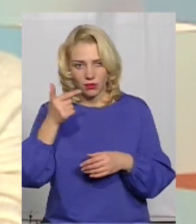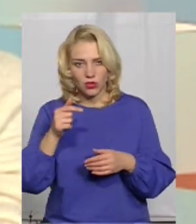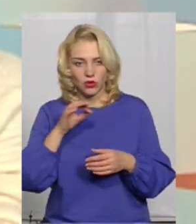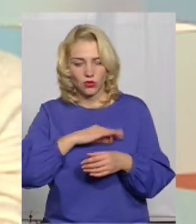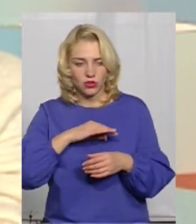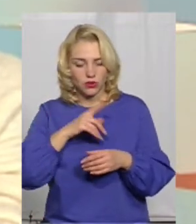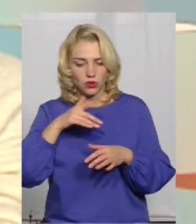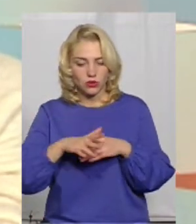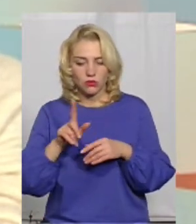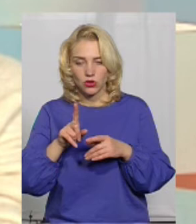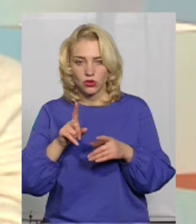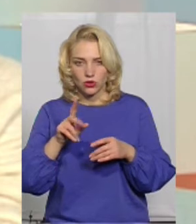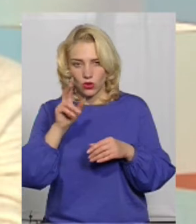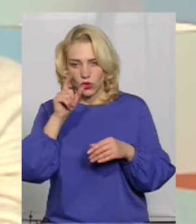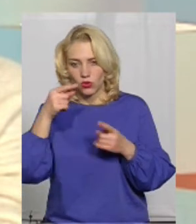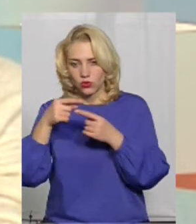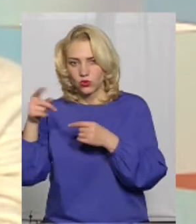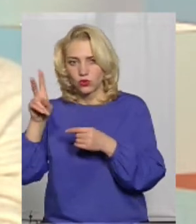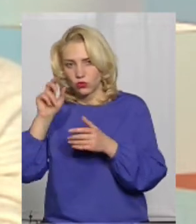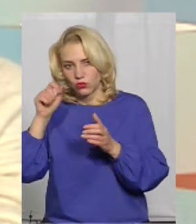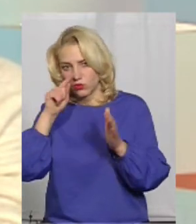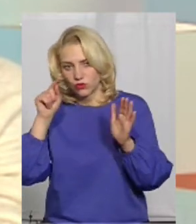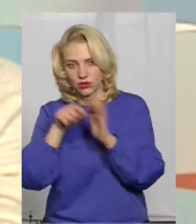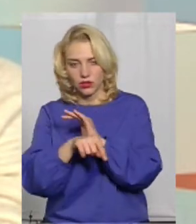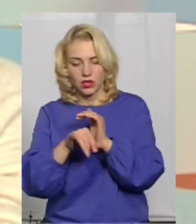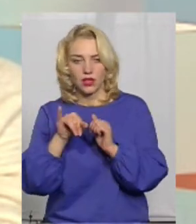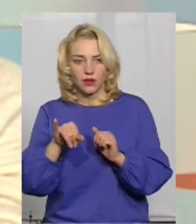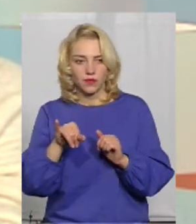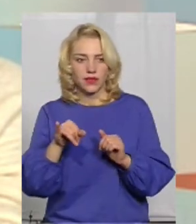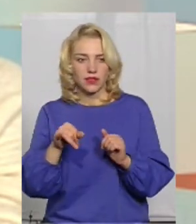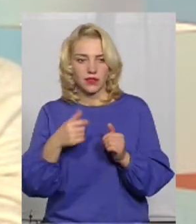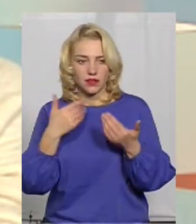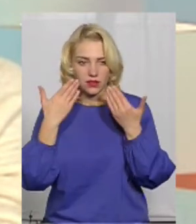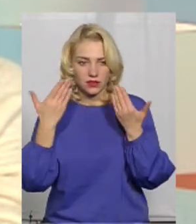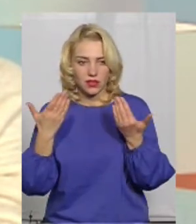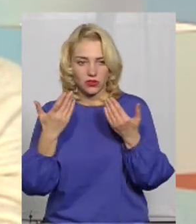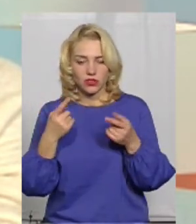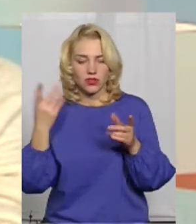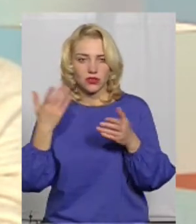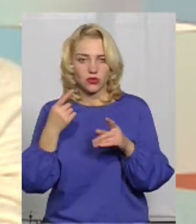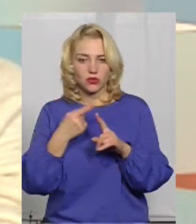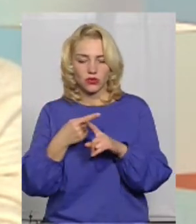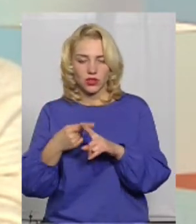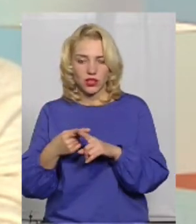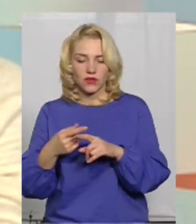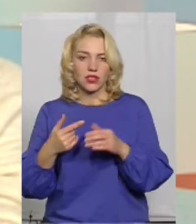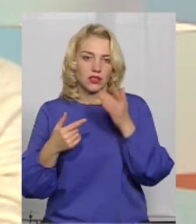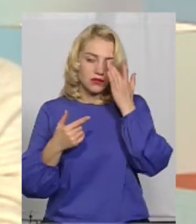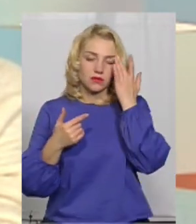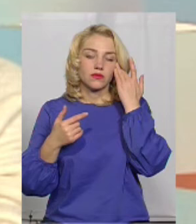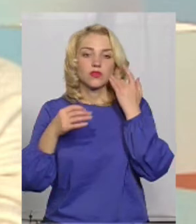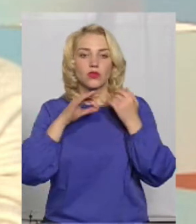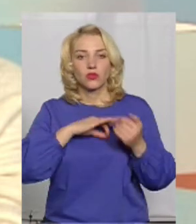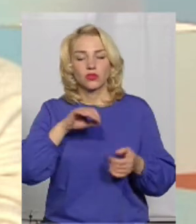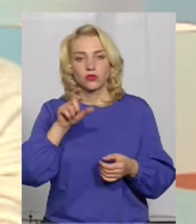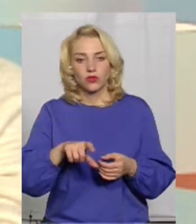просто міняються доступи, до яких саме підв'язані сторінки, і не знаючи якихось додаткових аутентифікацій і так далі, користувач